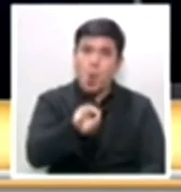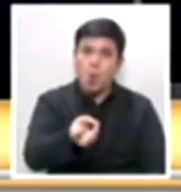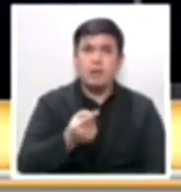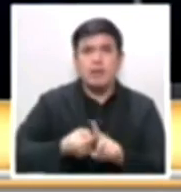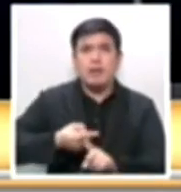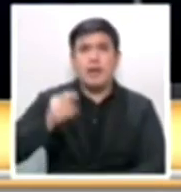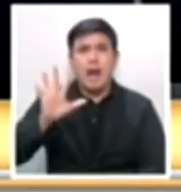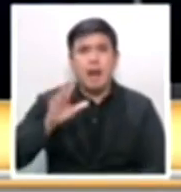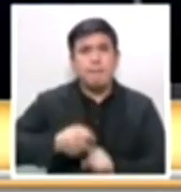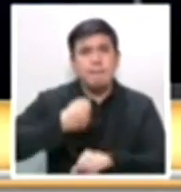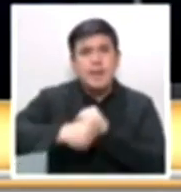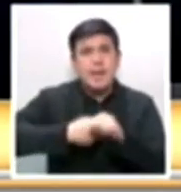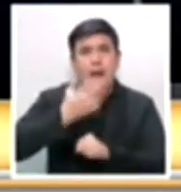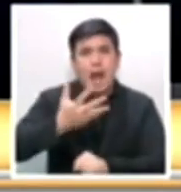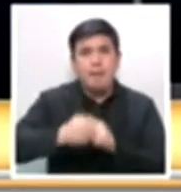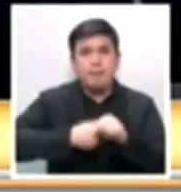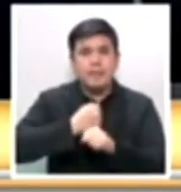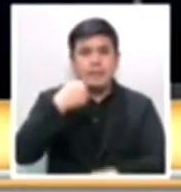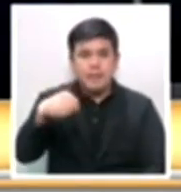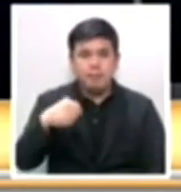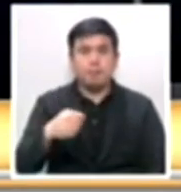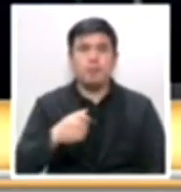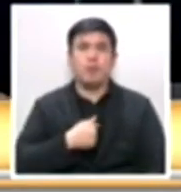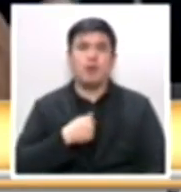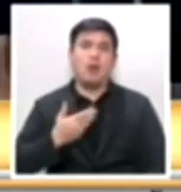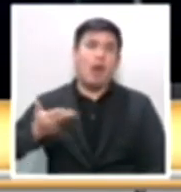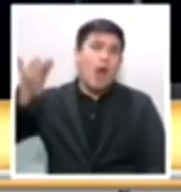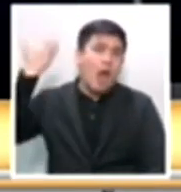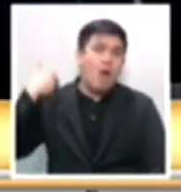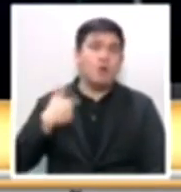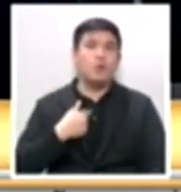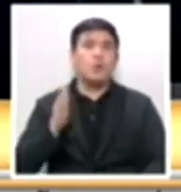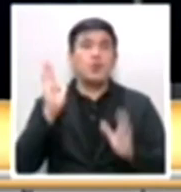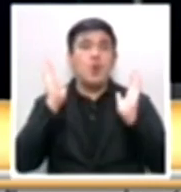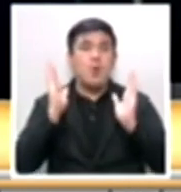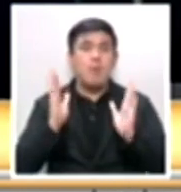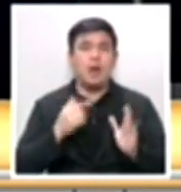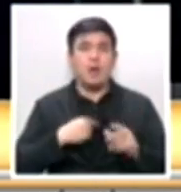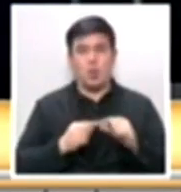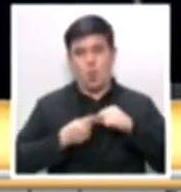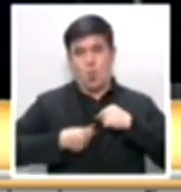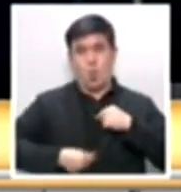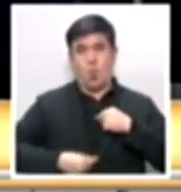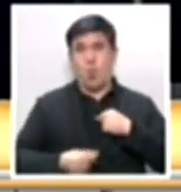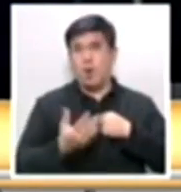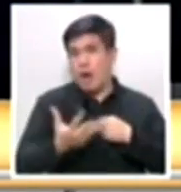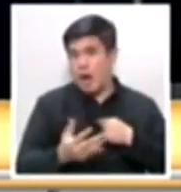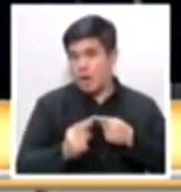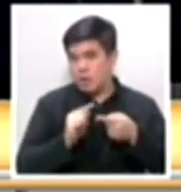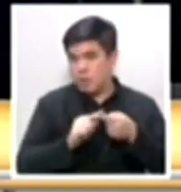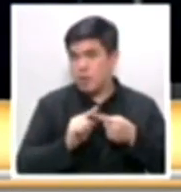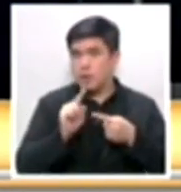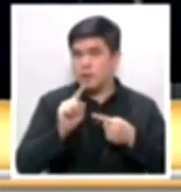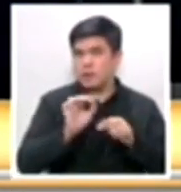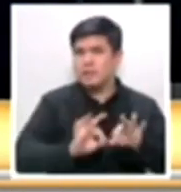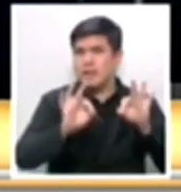ครองมา5ปี10ปีครั้งที่แล้วตอนแถลงนโยบายเราพูดถึงกระดุม5เม็ดเราพูดถึงกระดุมเม็ดแรกซึ่งเป็นกระดุม